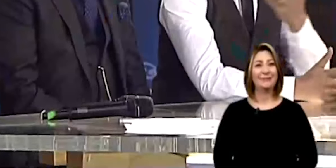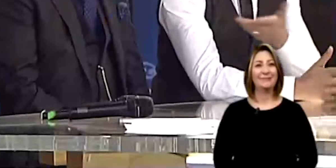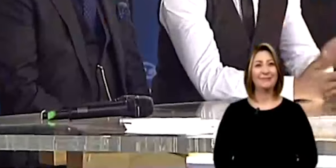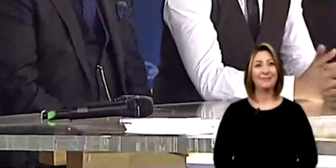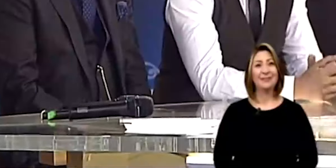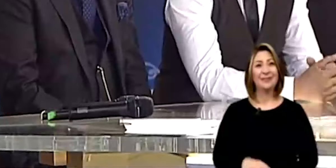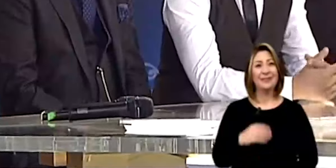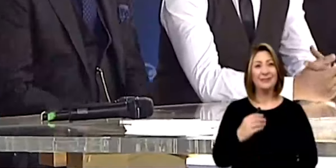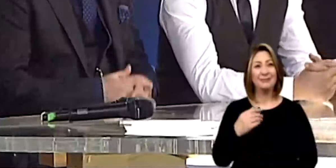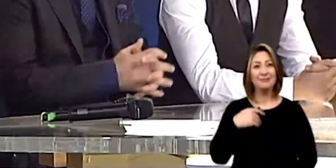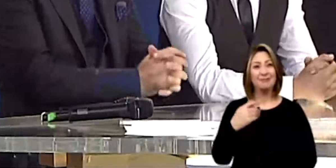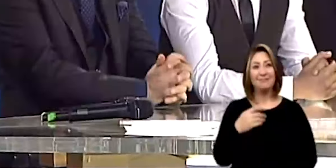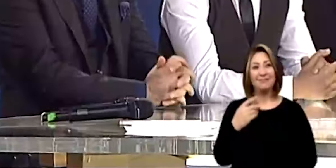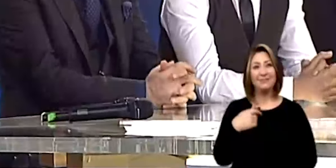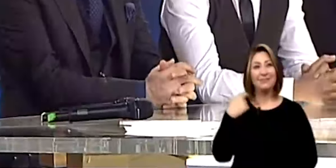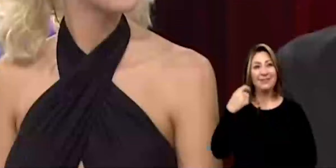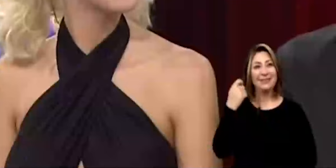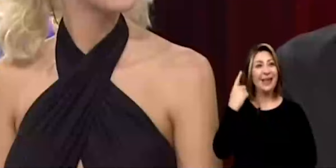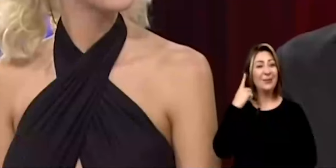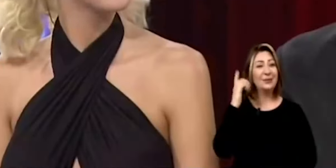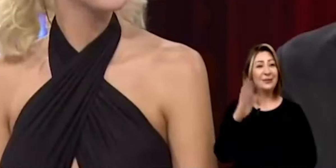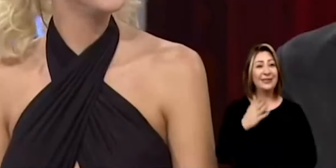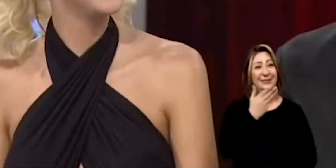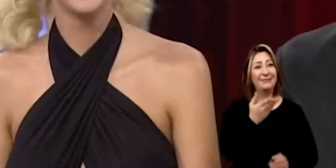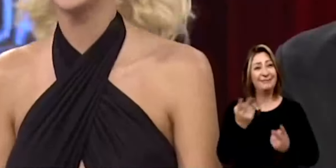Ya iyi, bizim film keşke haberdar olsaydı.